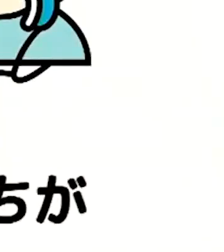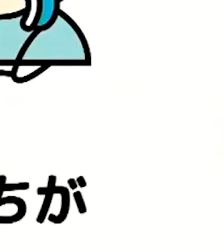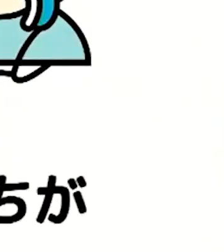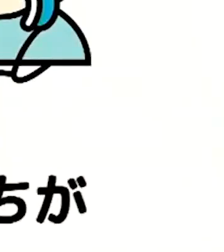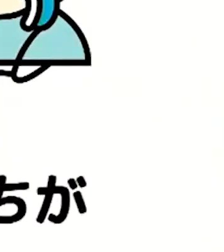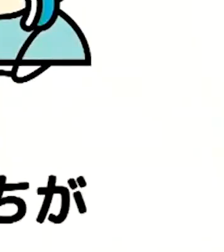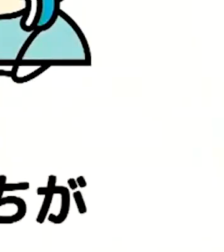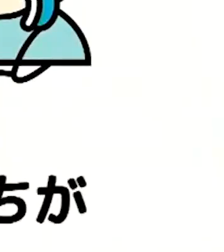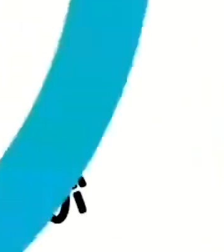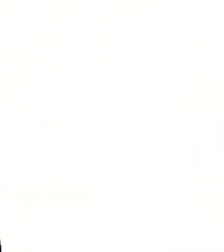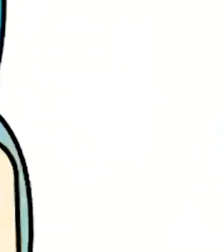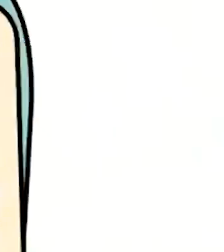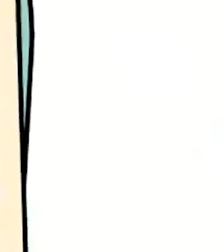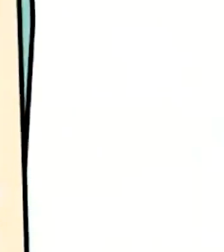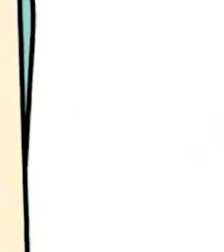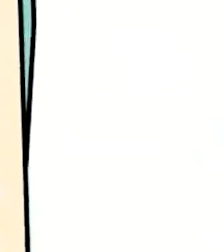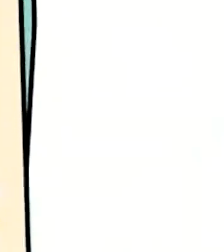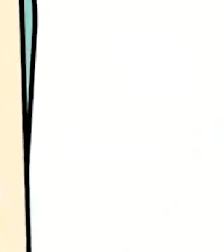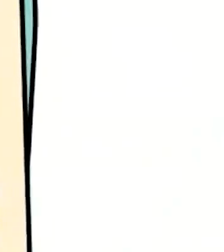へ